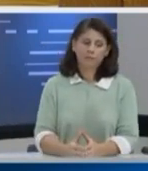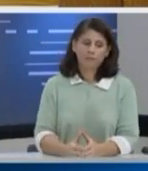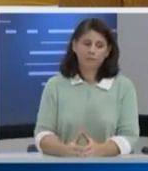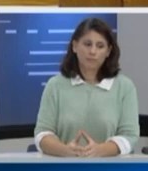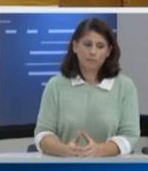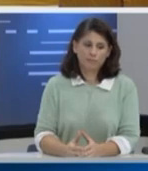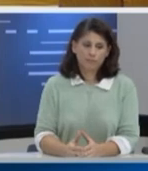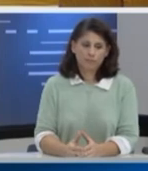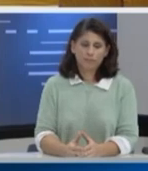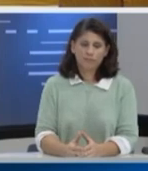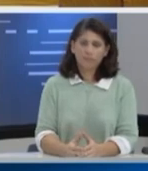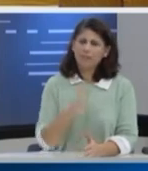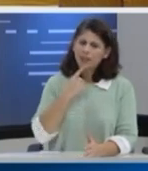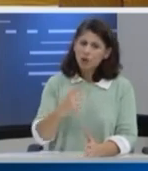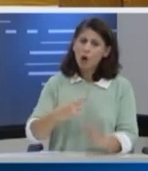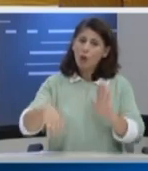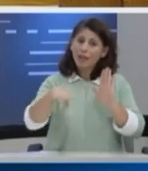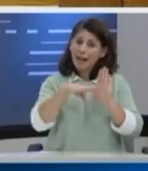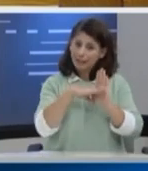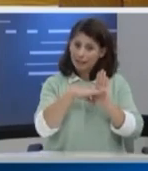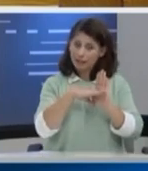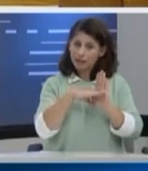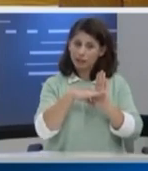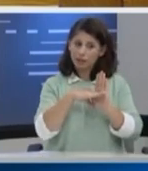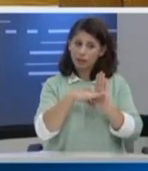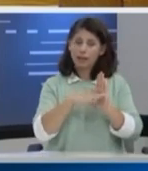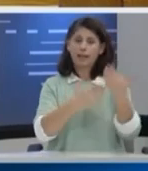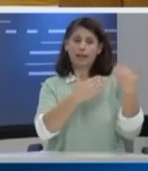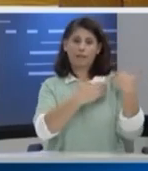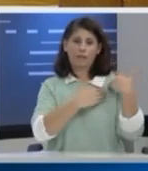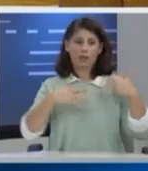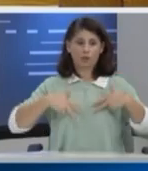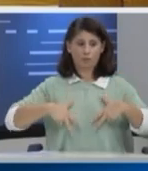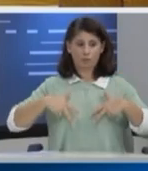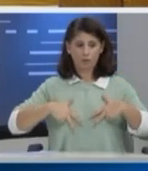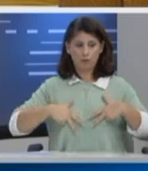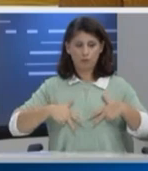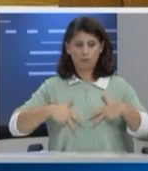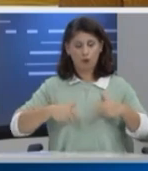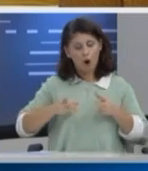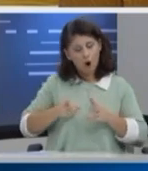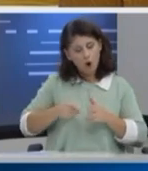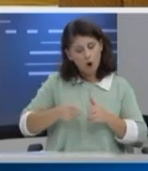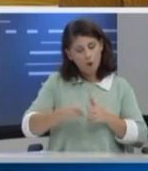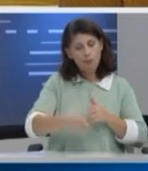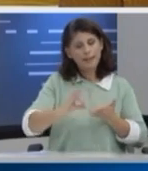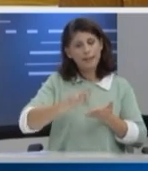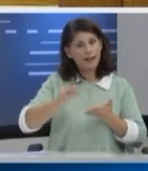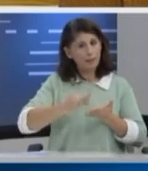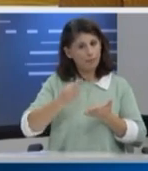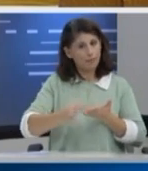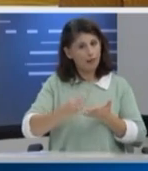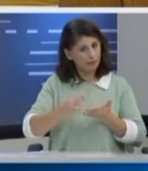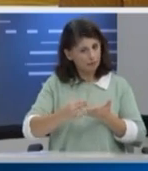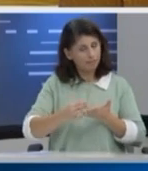Και αναφέρομαι στην διάταξη για την ευθύνη των υπουργών, κομμένη και ραμμένη στα μέτρα εκείνων